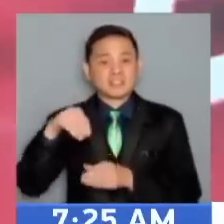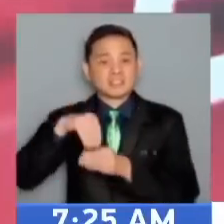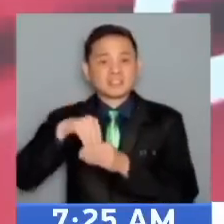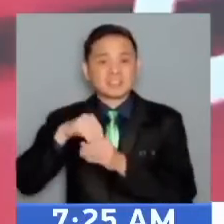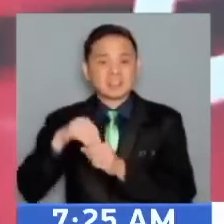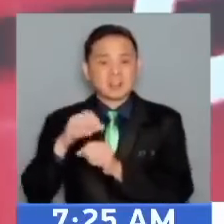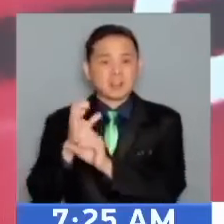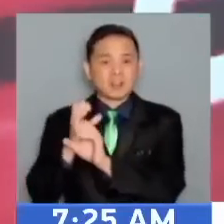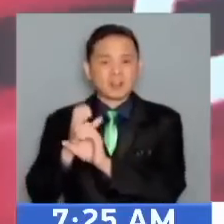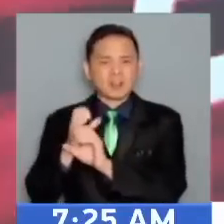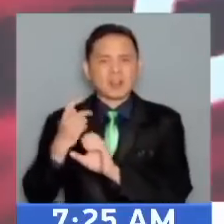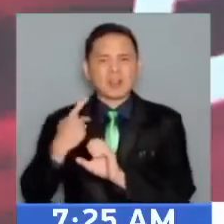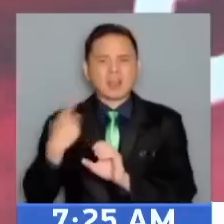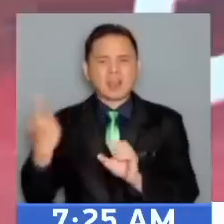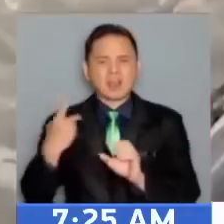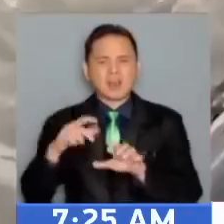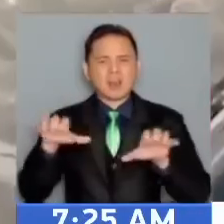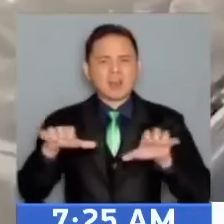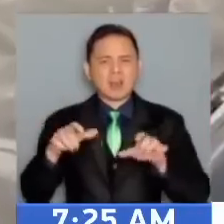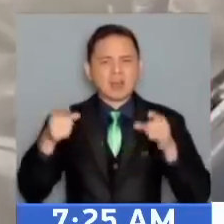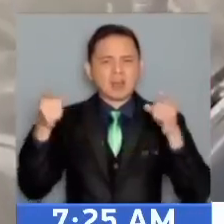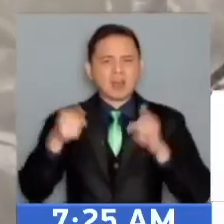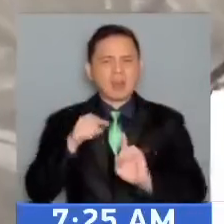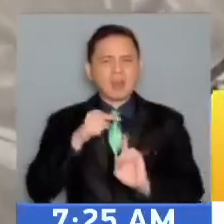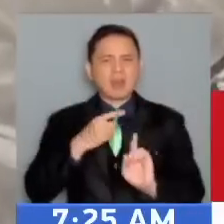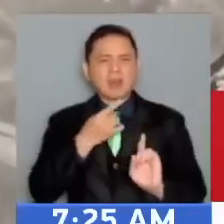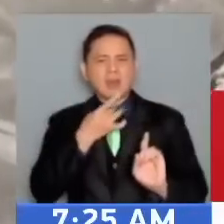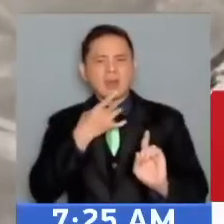si Mai Bermudez.